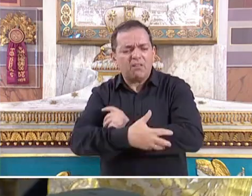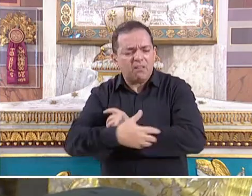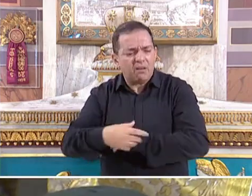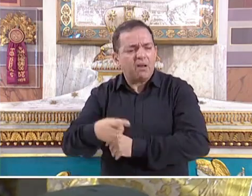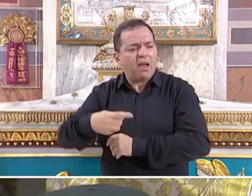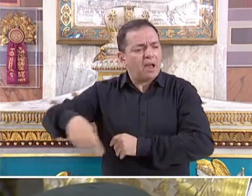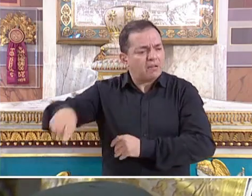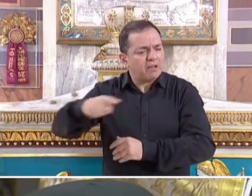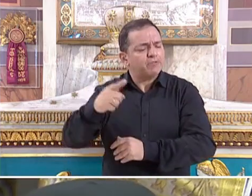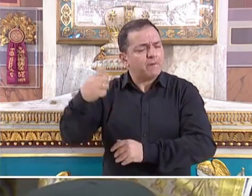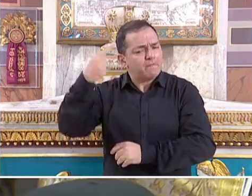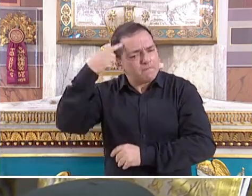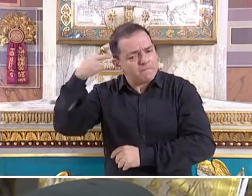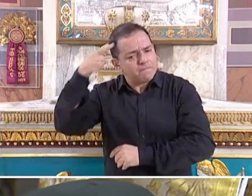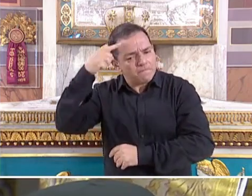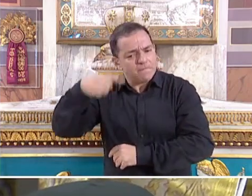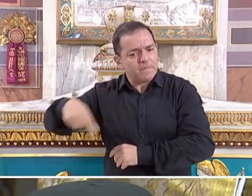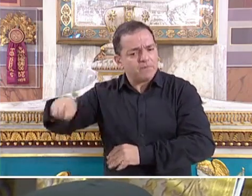ηγαπημένε μου αδελφέ